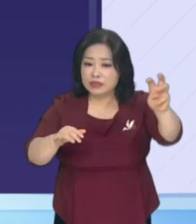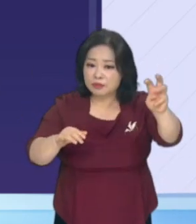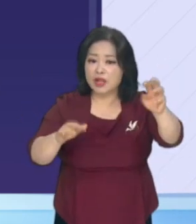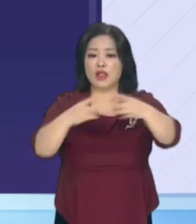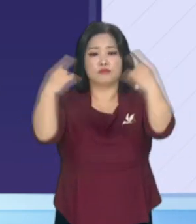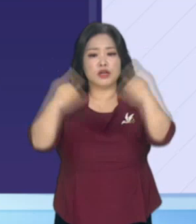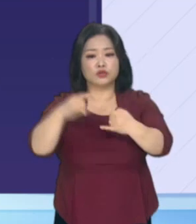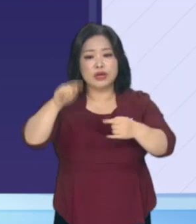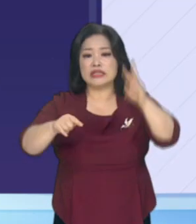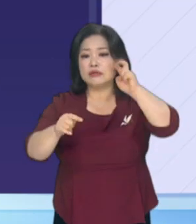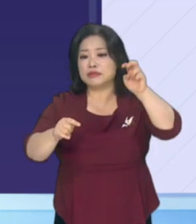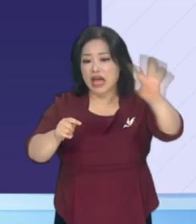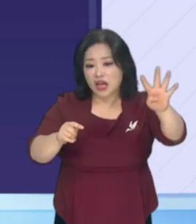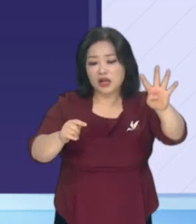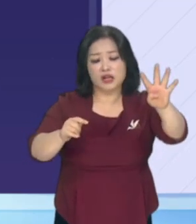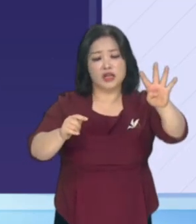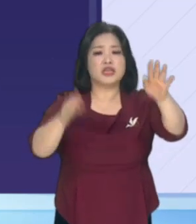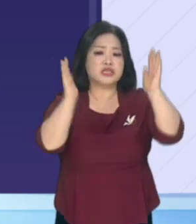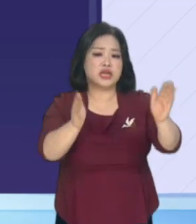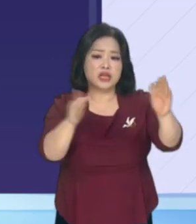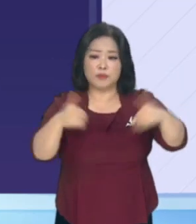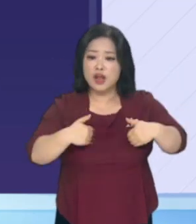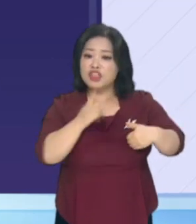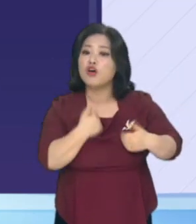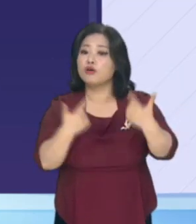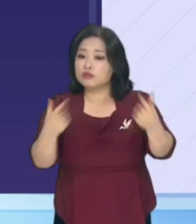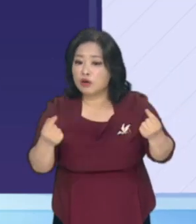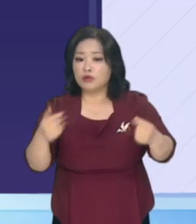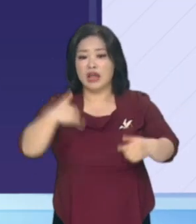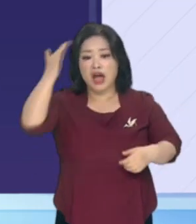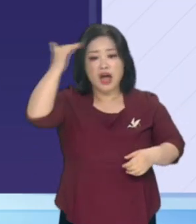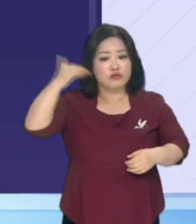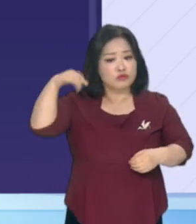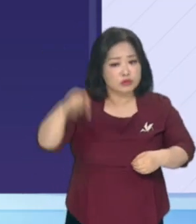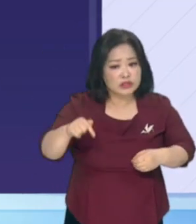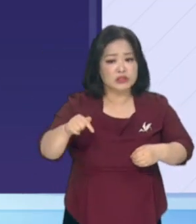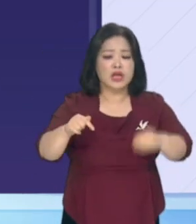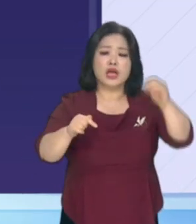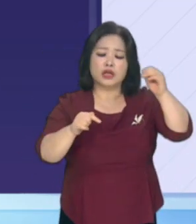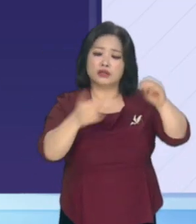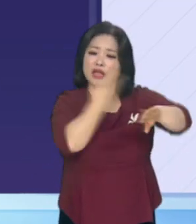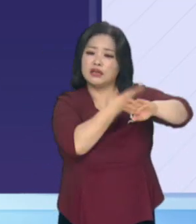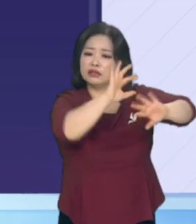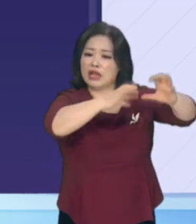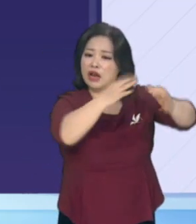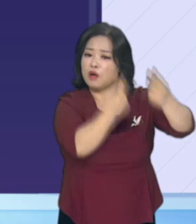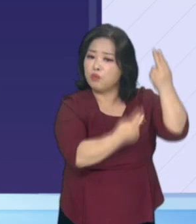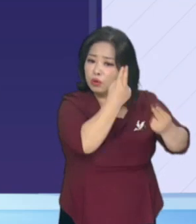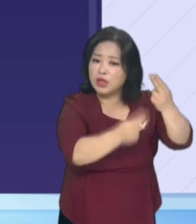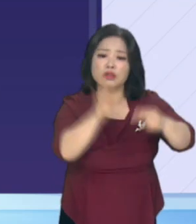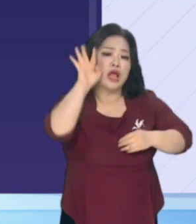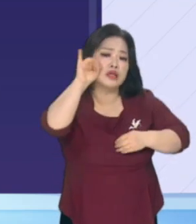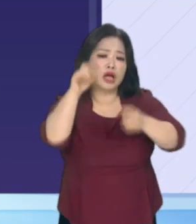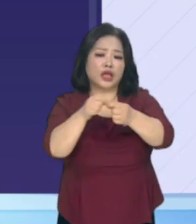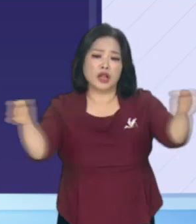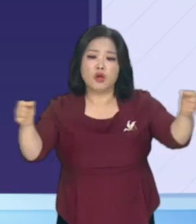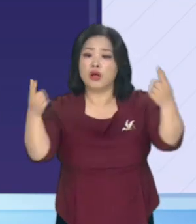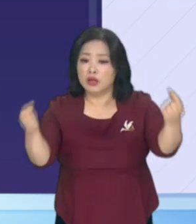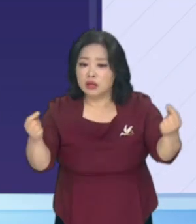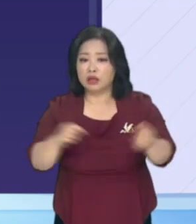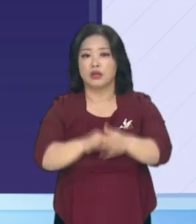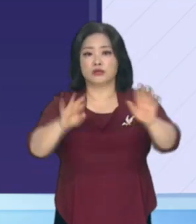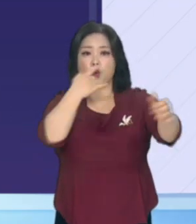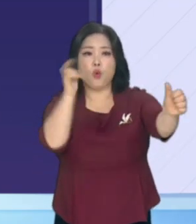걸렸는데요. 우리나라는 미국이나 영국보다는 유행 기간이 길 것이라는 게 대다수 전문가들의 전망입니다. 이미